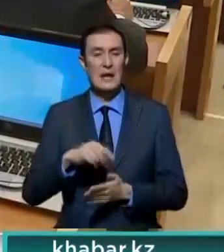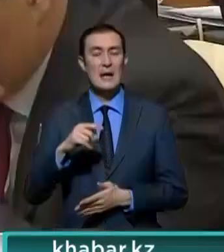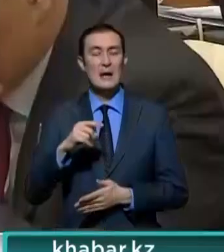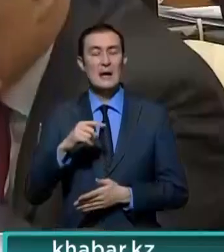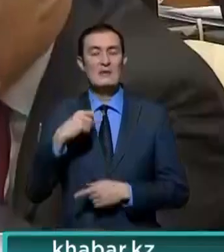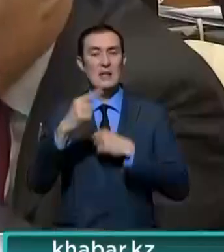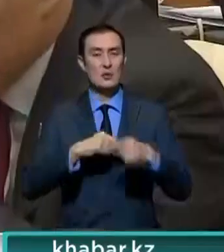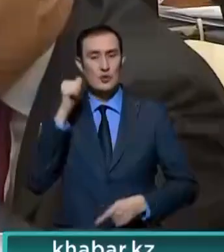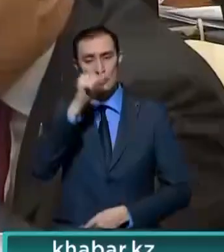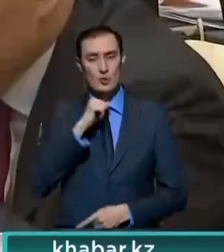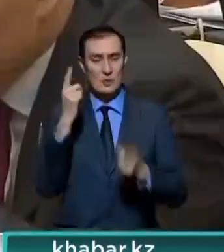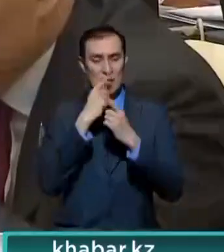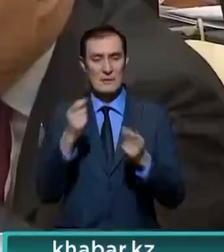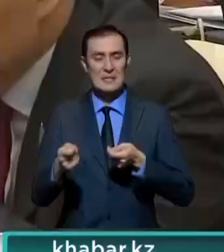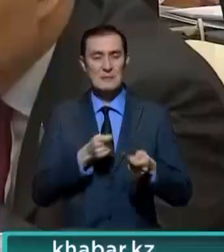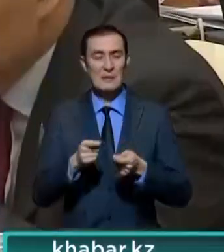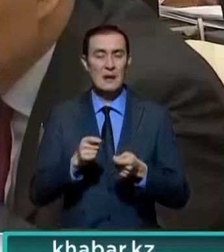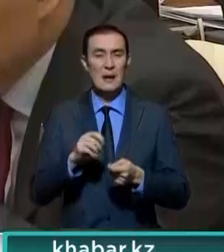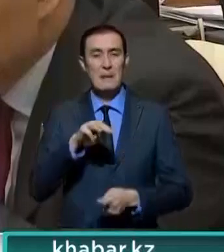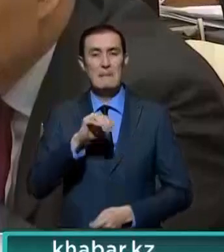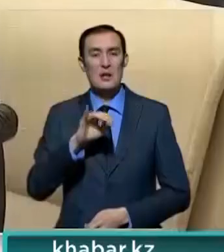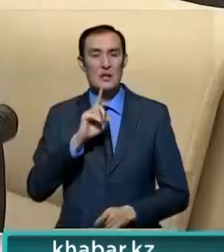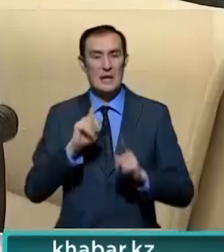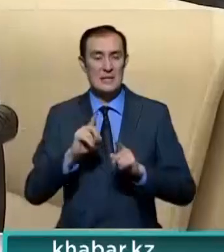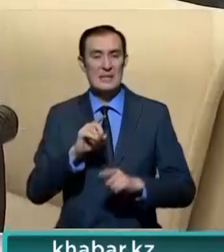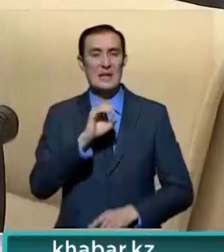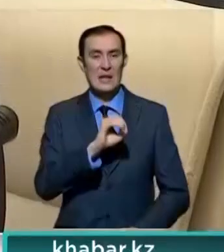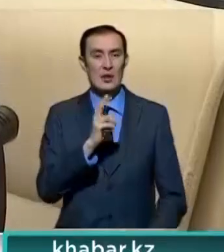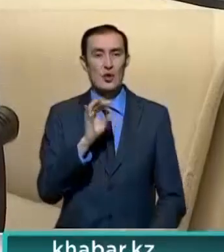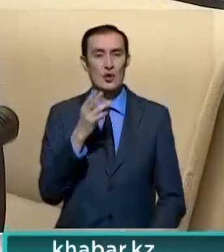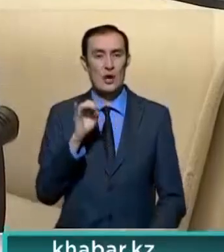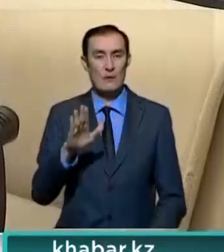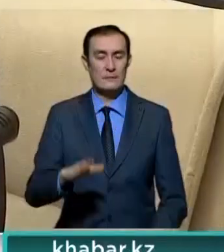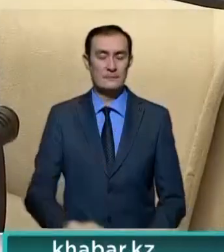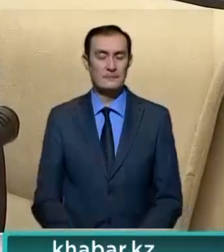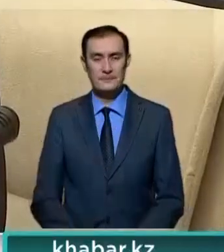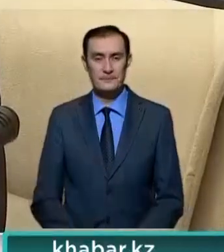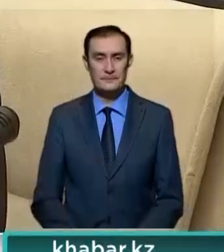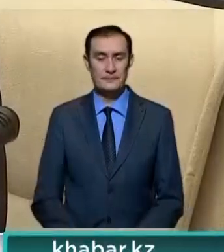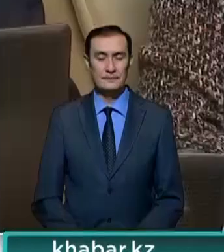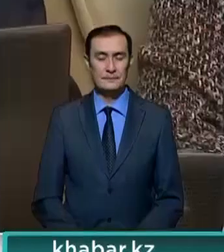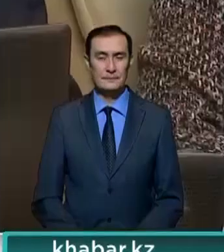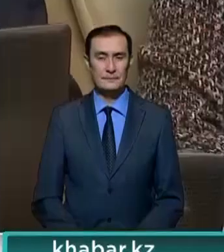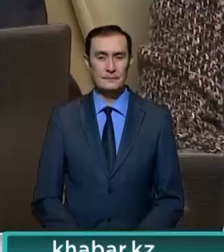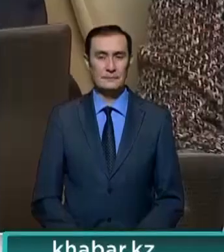полугодие следующего года, заявил спикер Нижней палаты парламента Ерлан Кошанов.